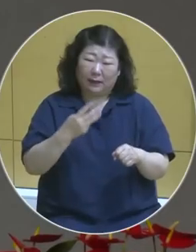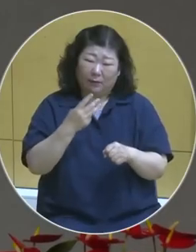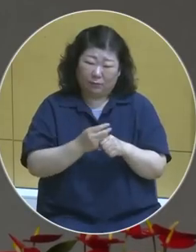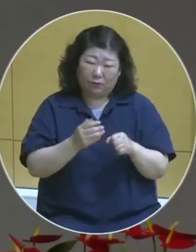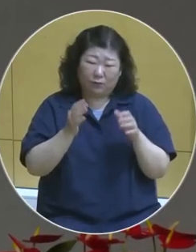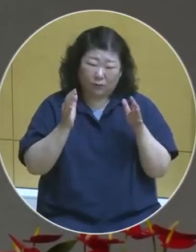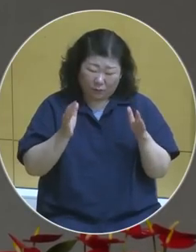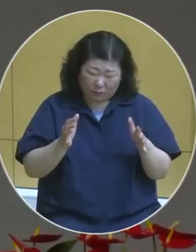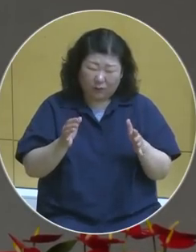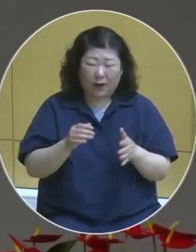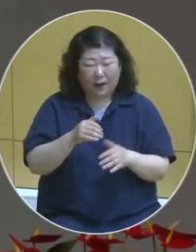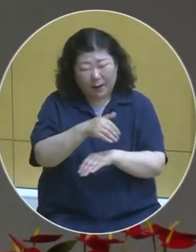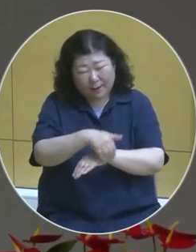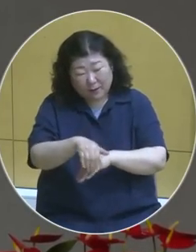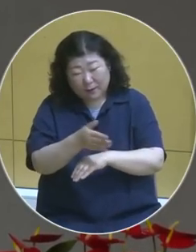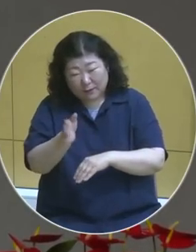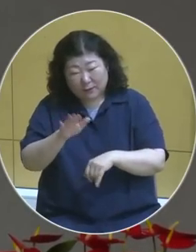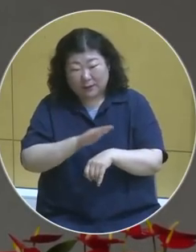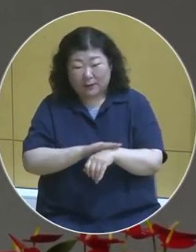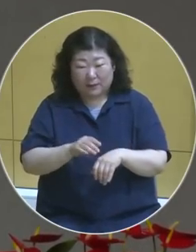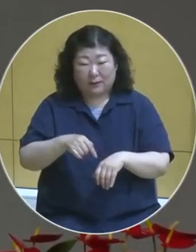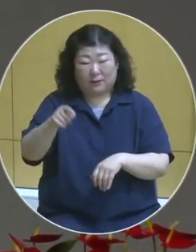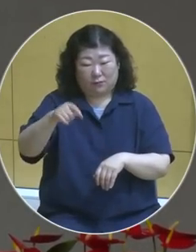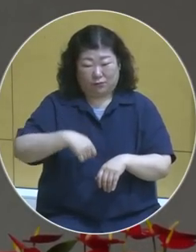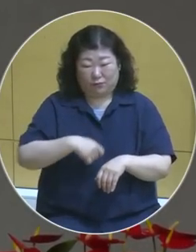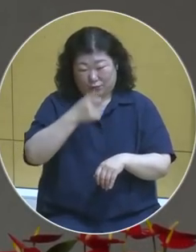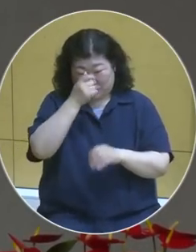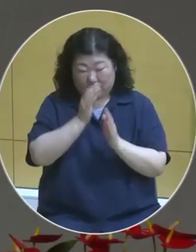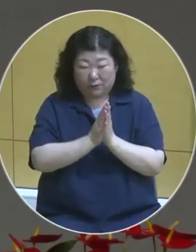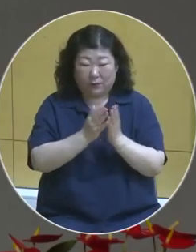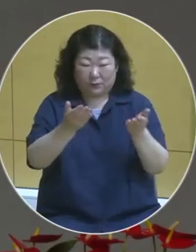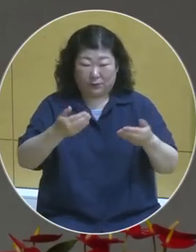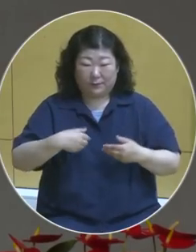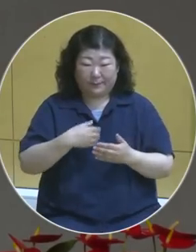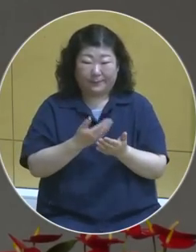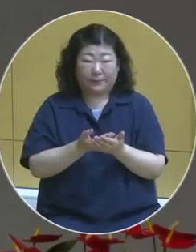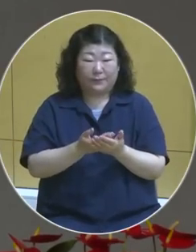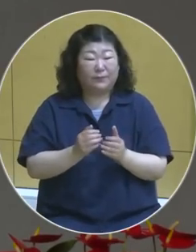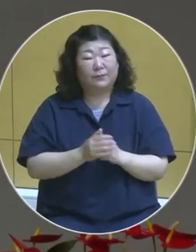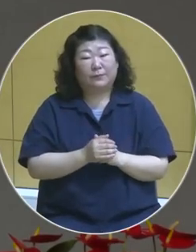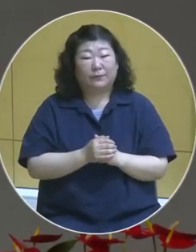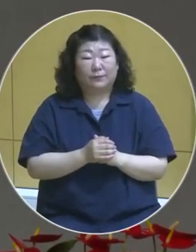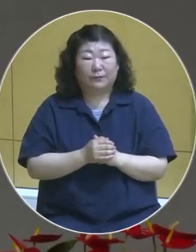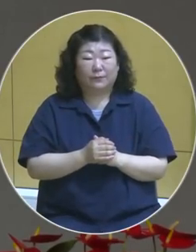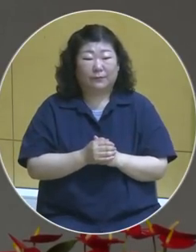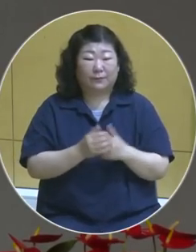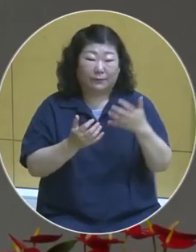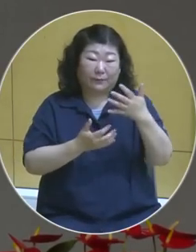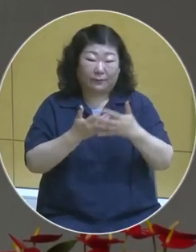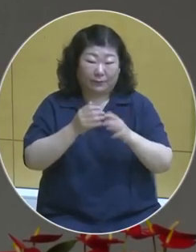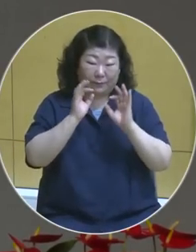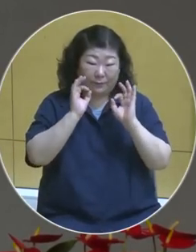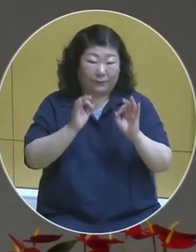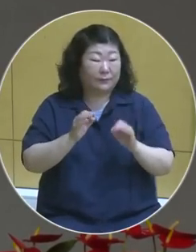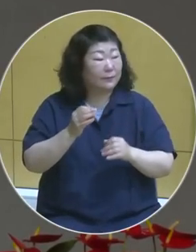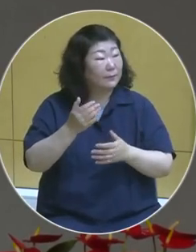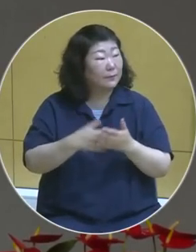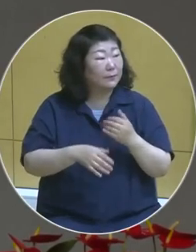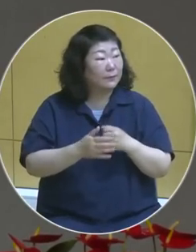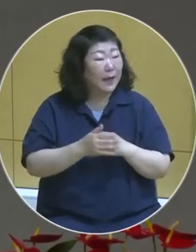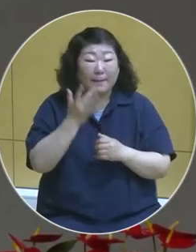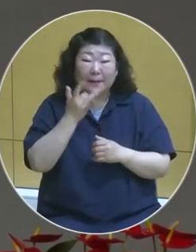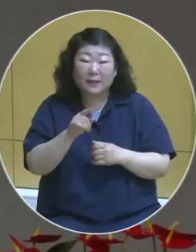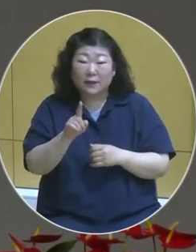됩니다. 잘 다녀올 수 있도록 여러분 그렇게 기도해 주시면 고맙겠습니다. 우리 영상 통해서 계속 교회 소식 함께 나누겠습니다. 아,